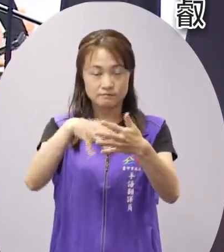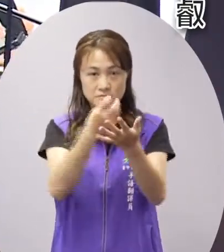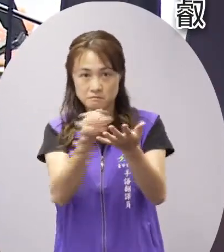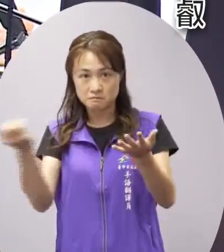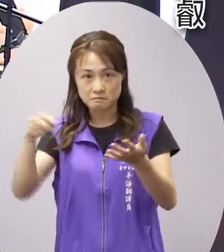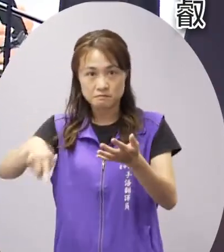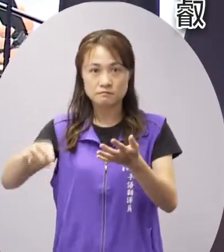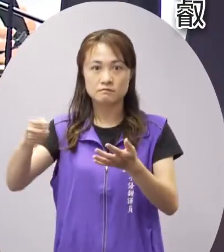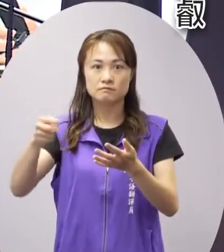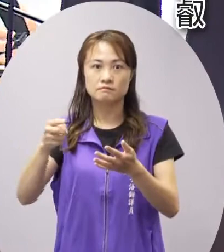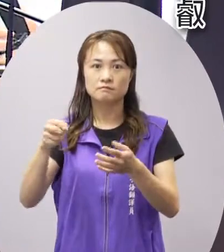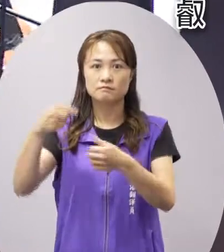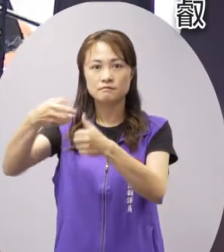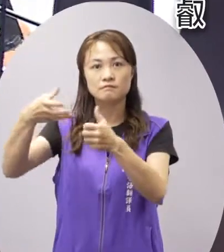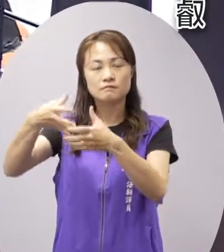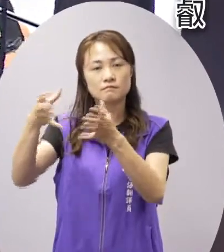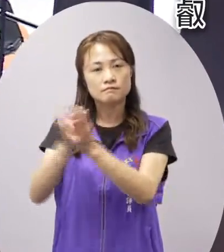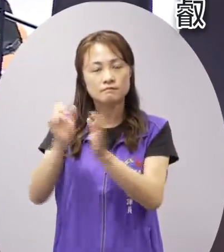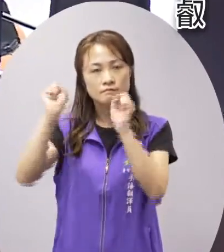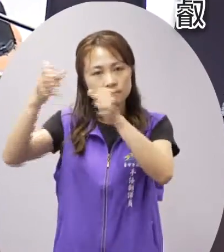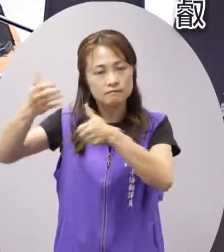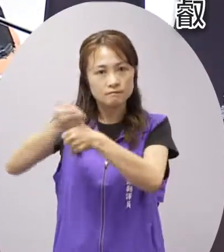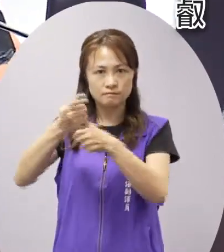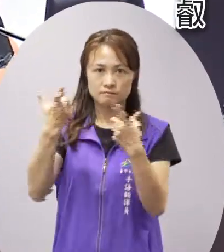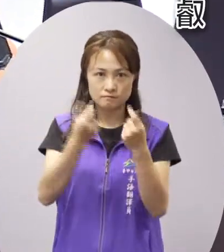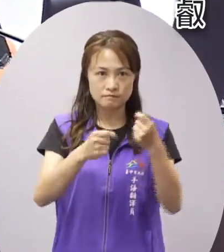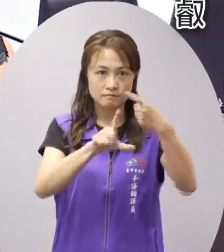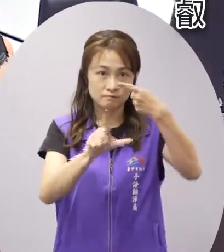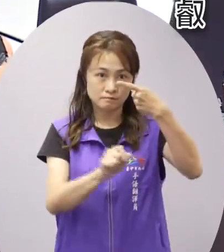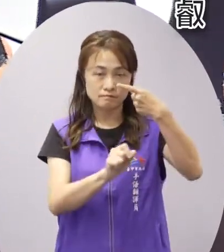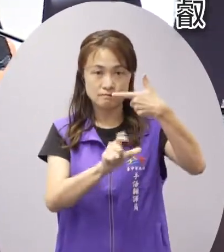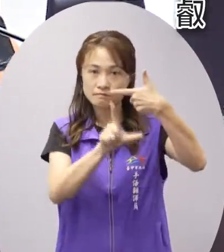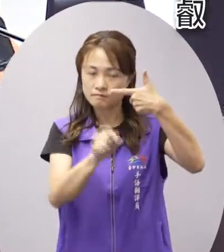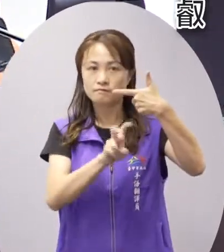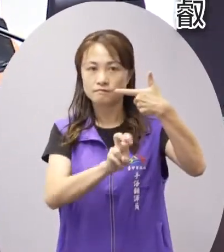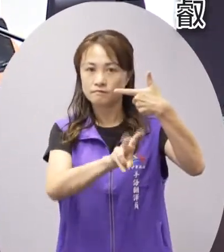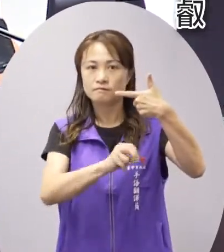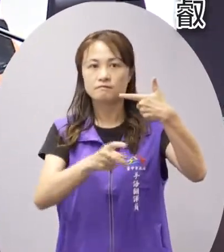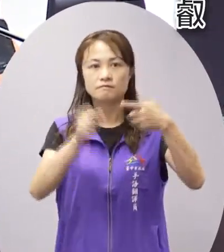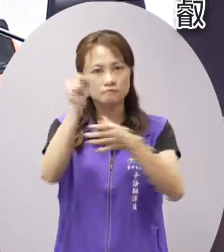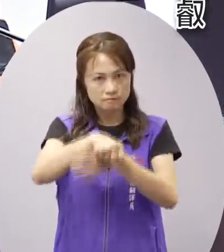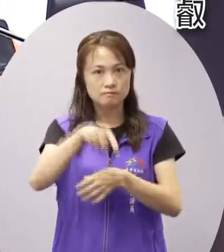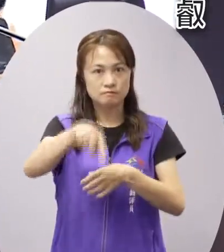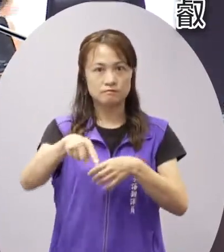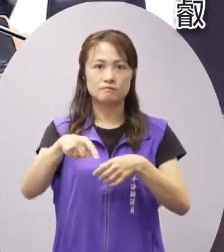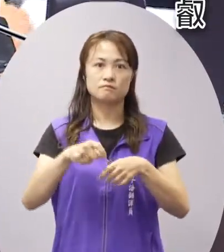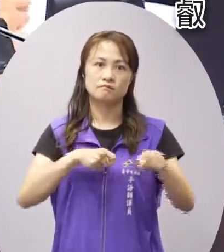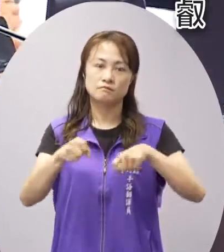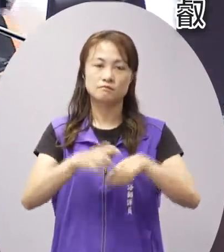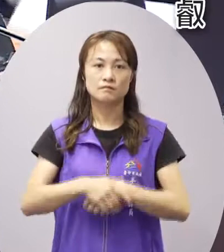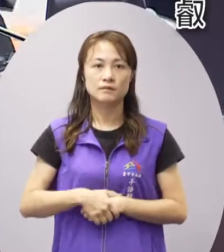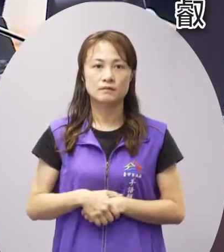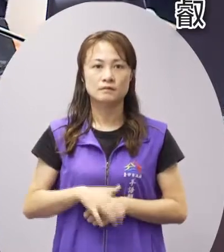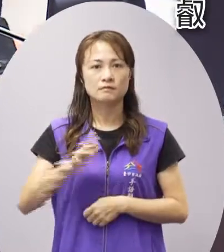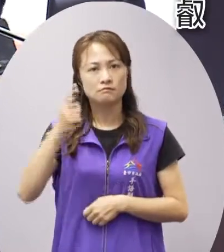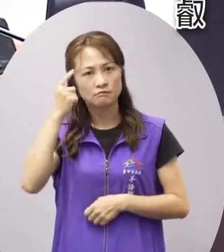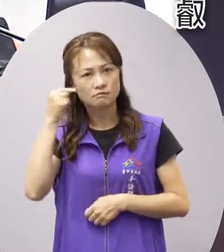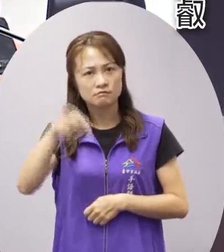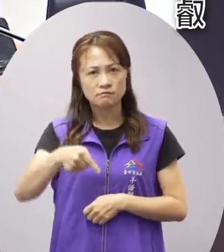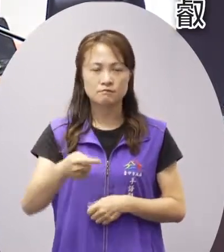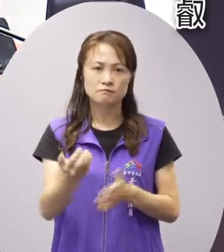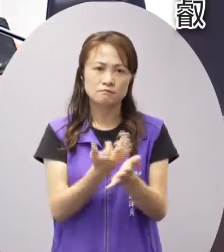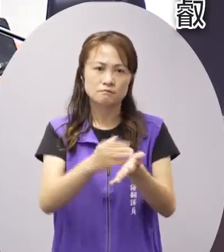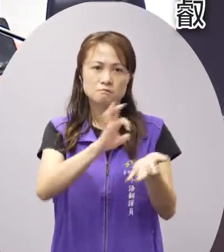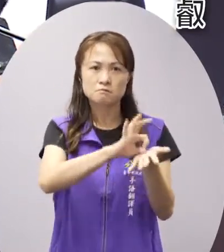得到教育部体育署在同样是6月22号才核定的这个函，那因为考量到预算的执行